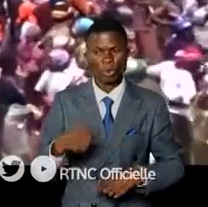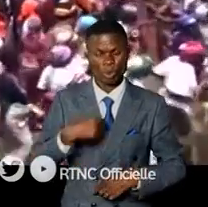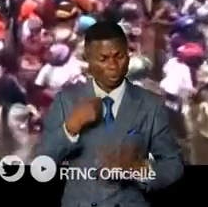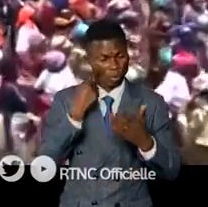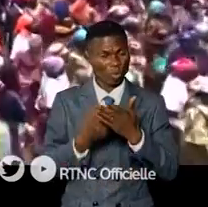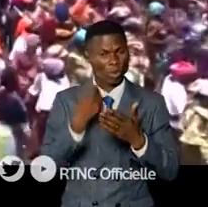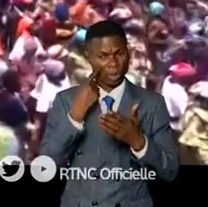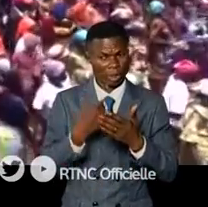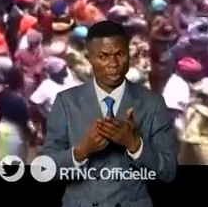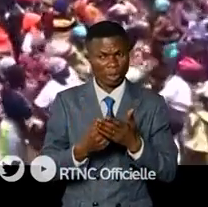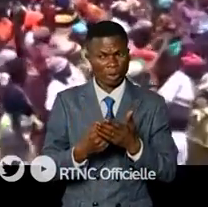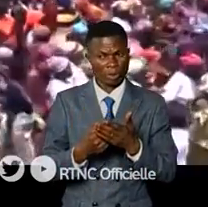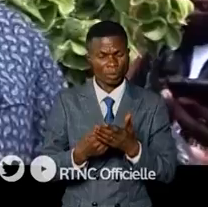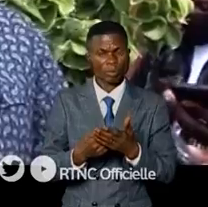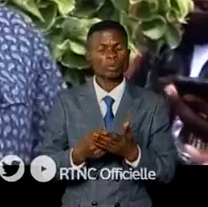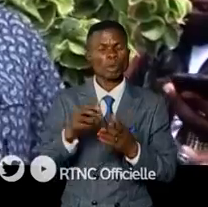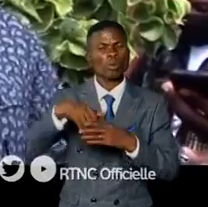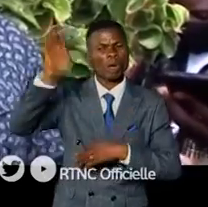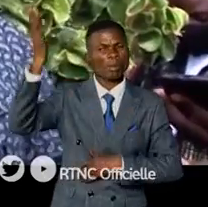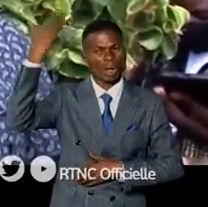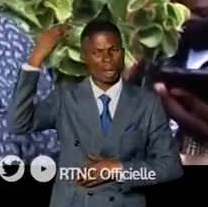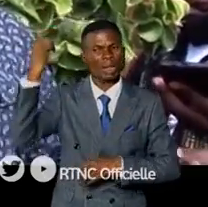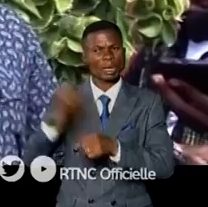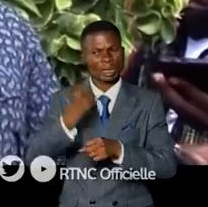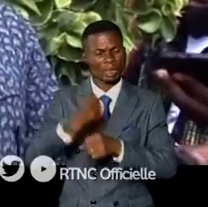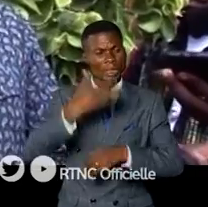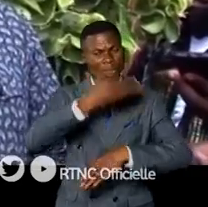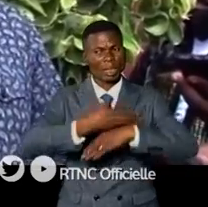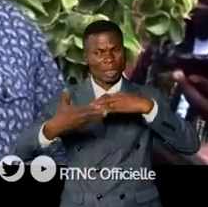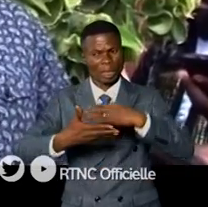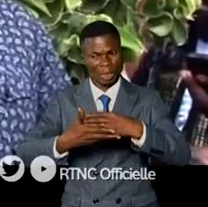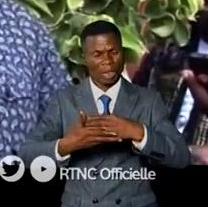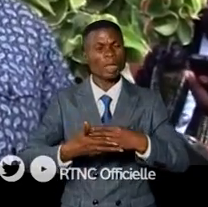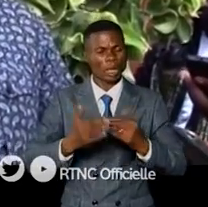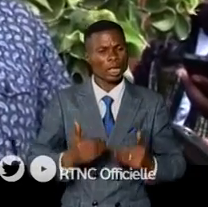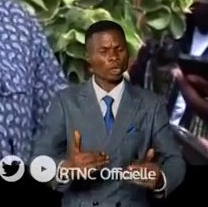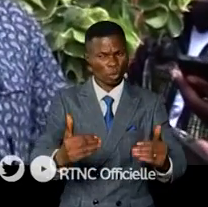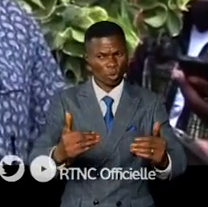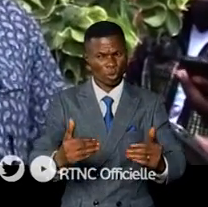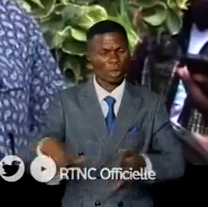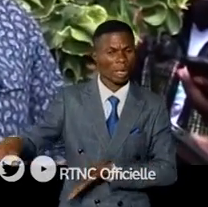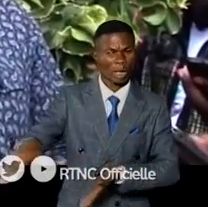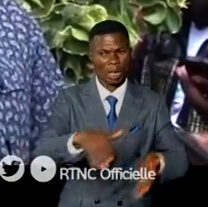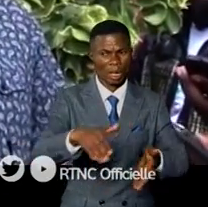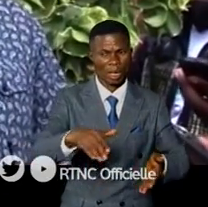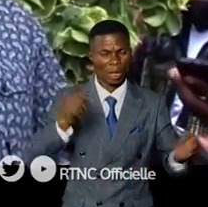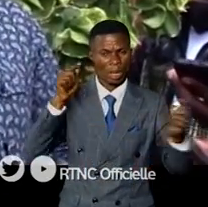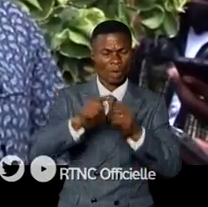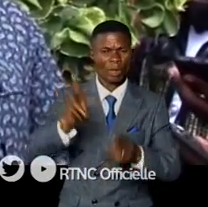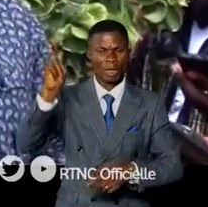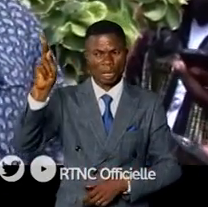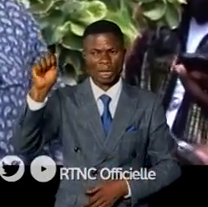constaté que j'ai quitté la province. Les travaux des infrastructures se sont poursuivis et la route qui mène vers